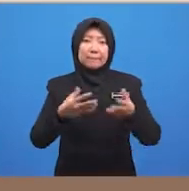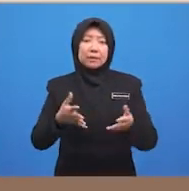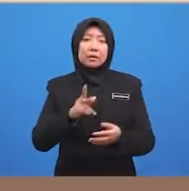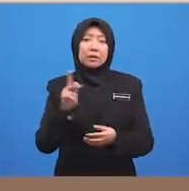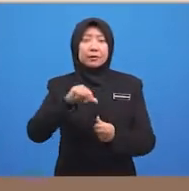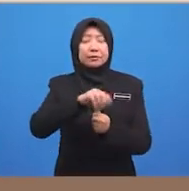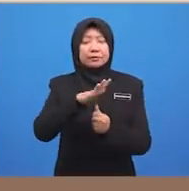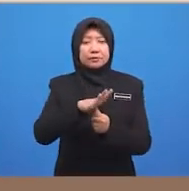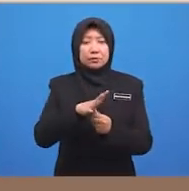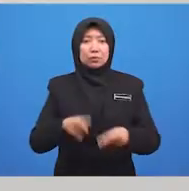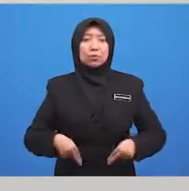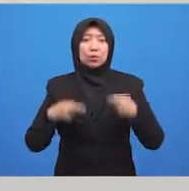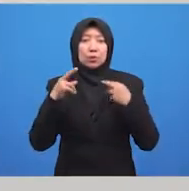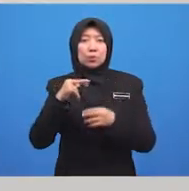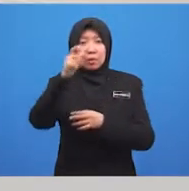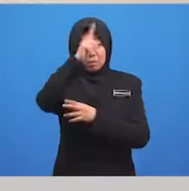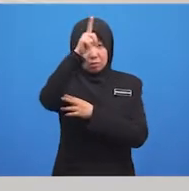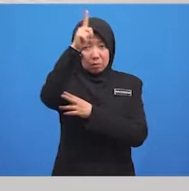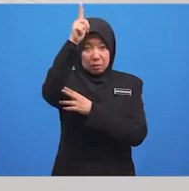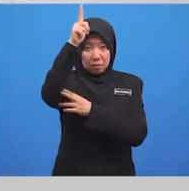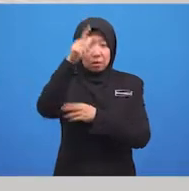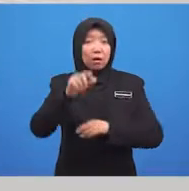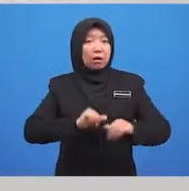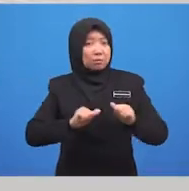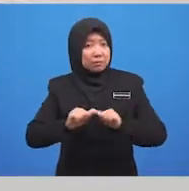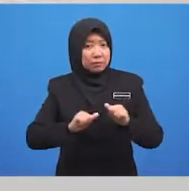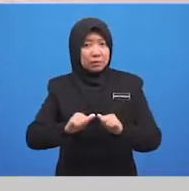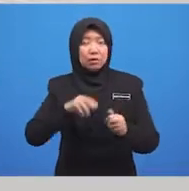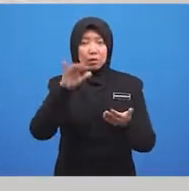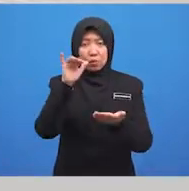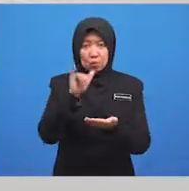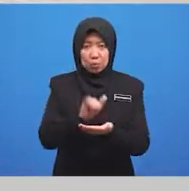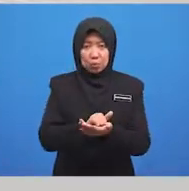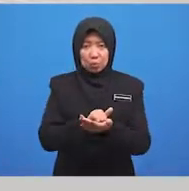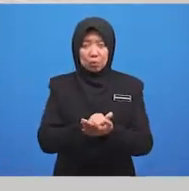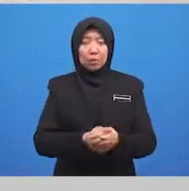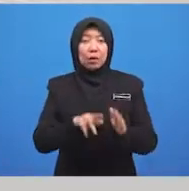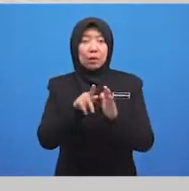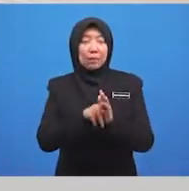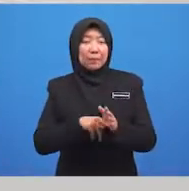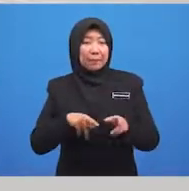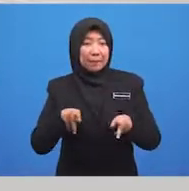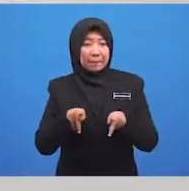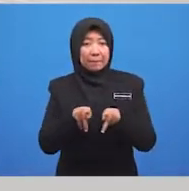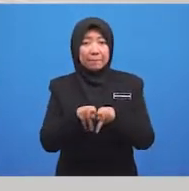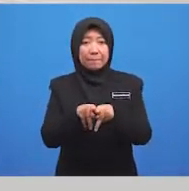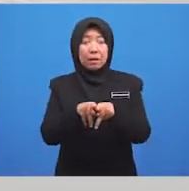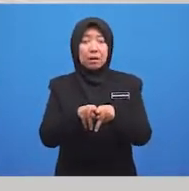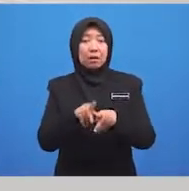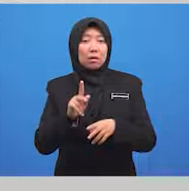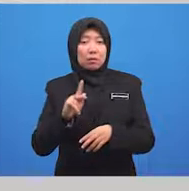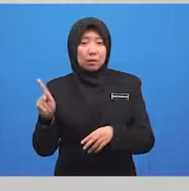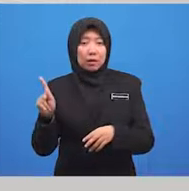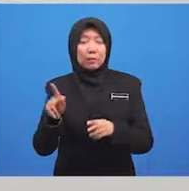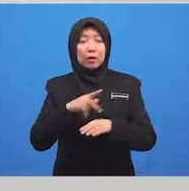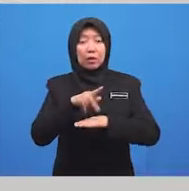kepada hidupan liar. Antara aktiviti-aktiviti tersebut adalah pembalakan,